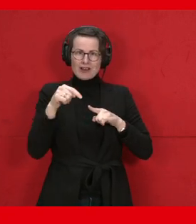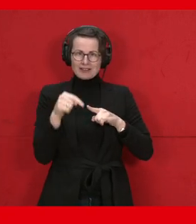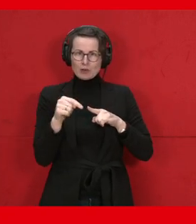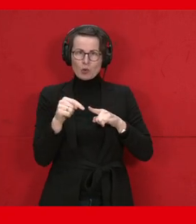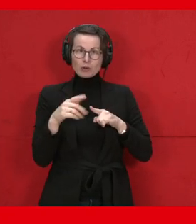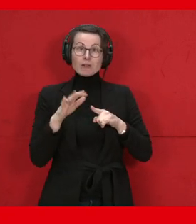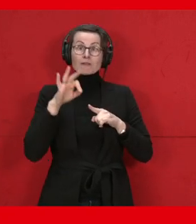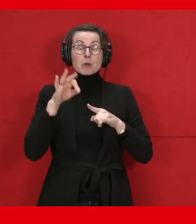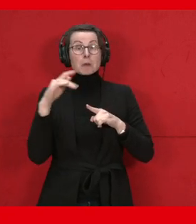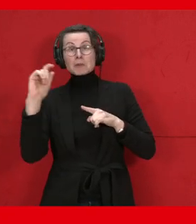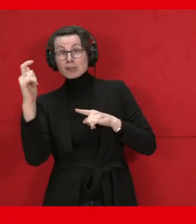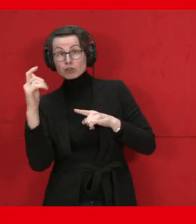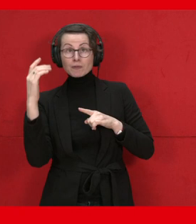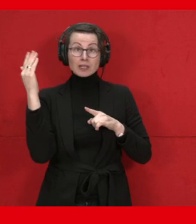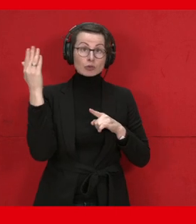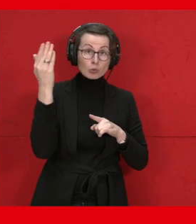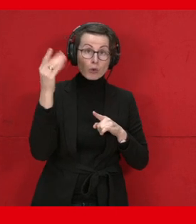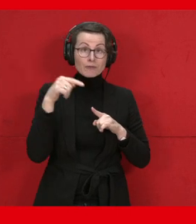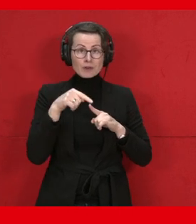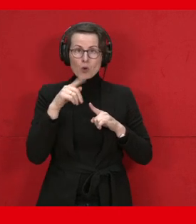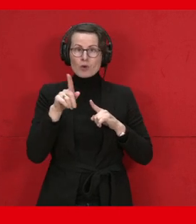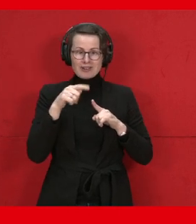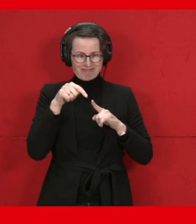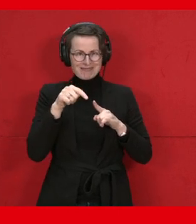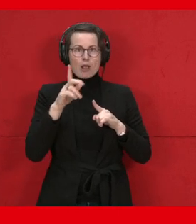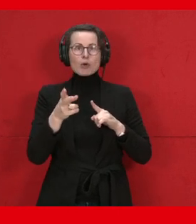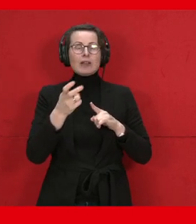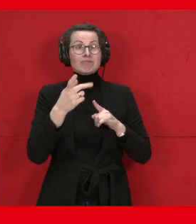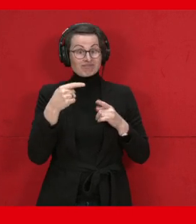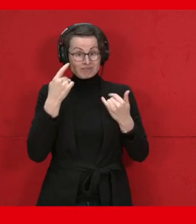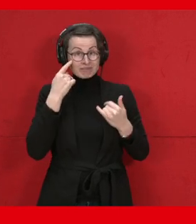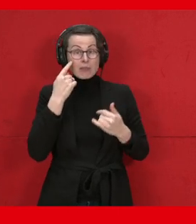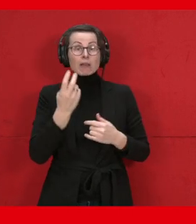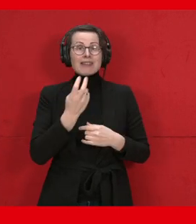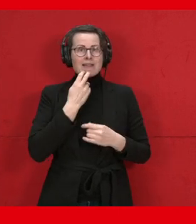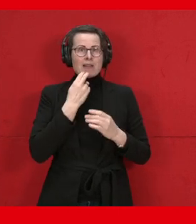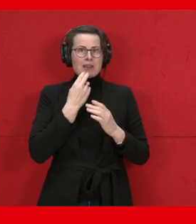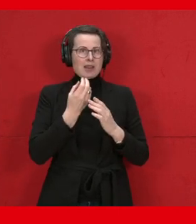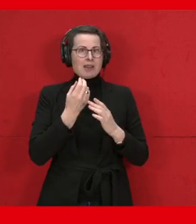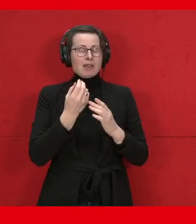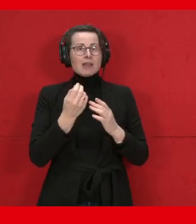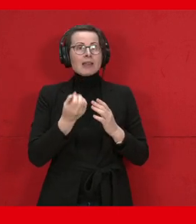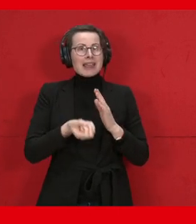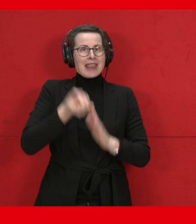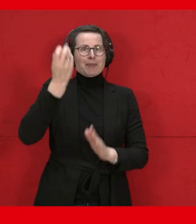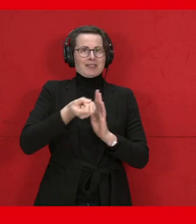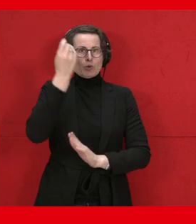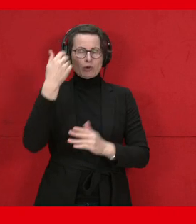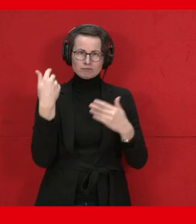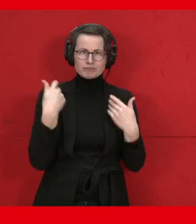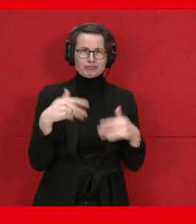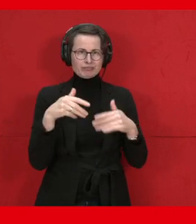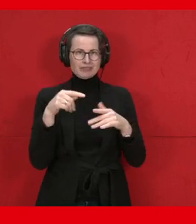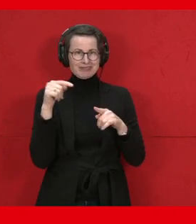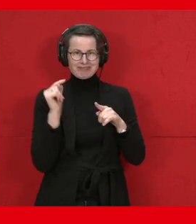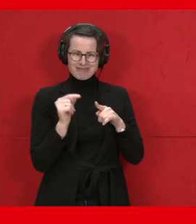das gesellschaftliche Zukunftsbild. Und sie ist energie- und emissionsintensiv. Und deshalb glaube ich, dass es sich an der